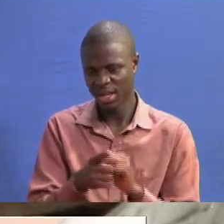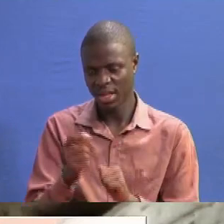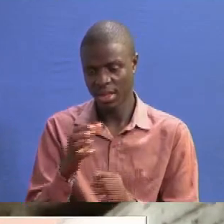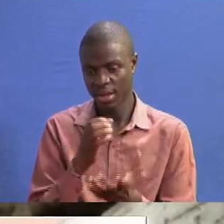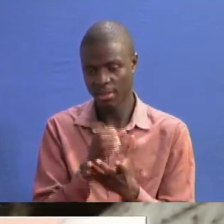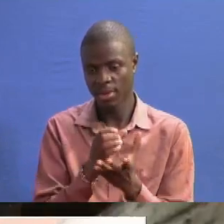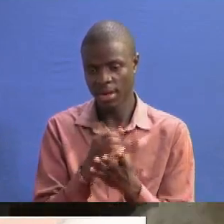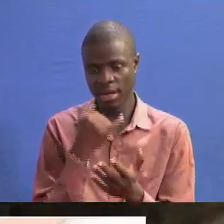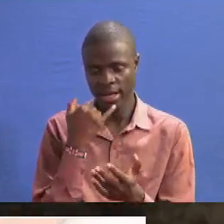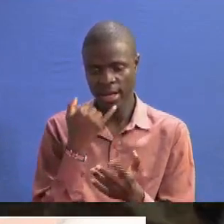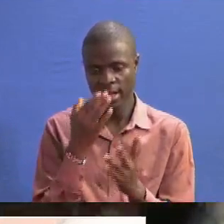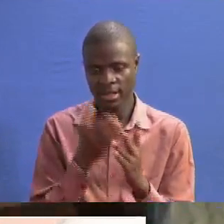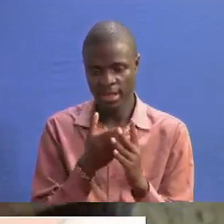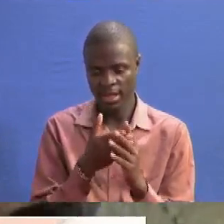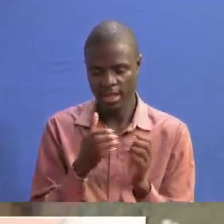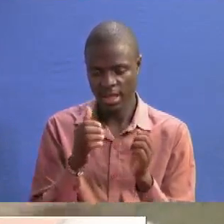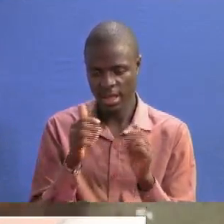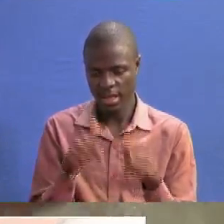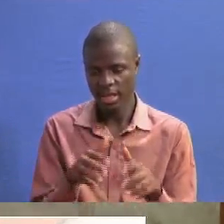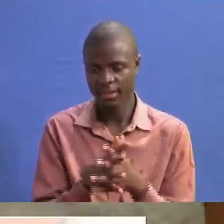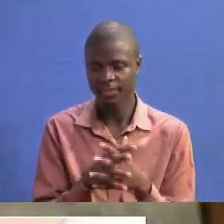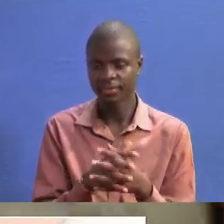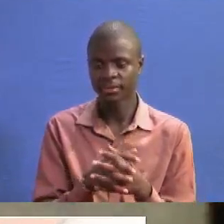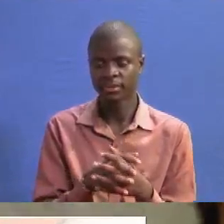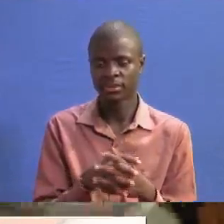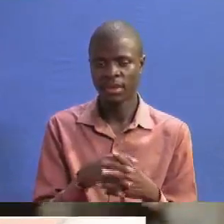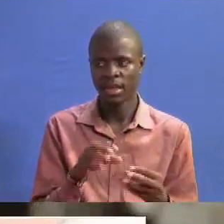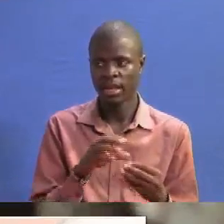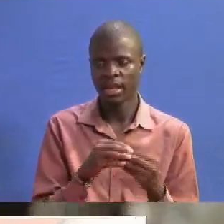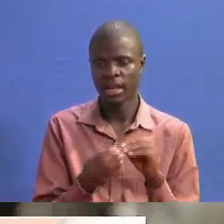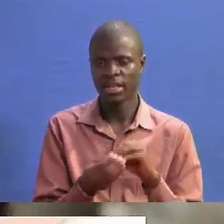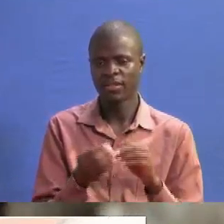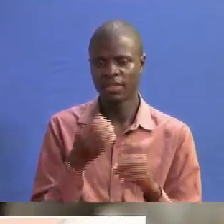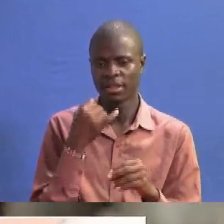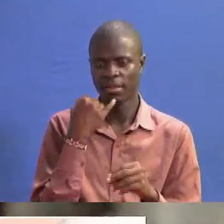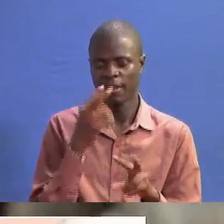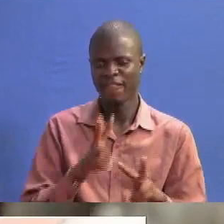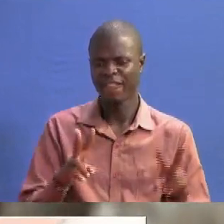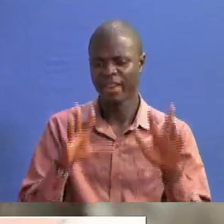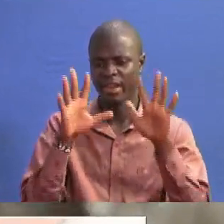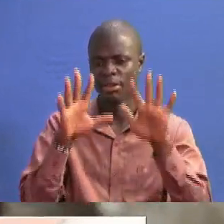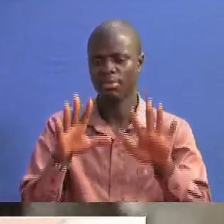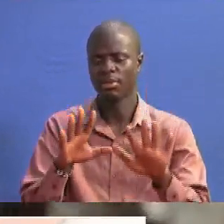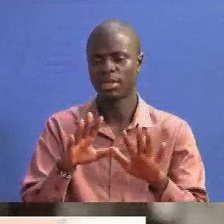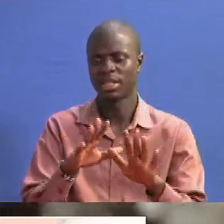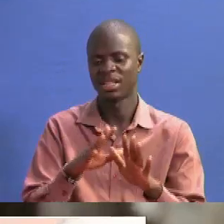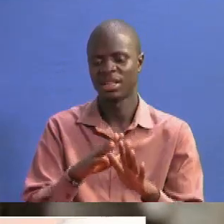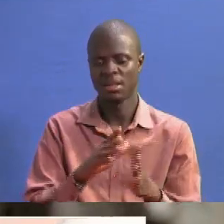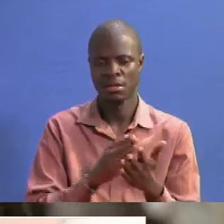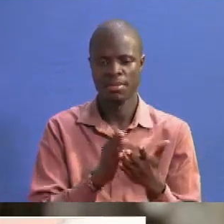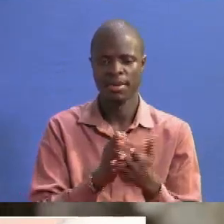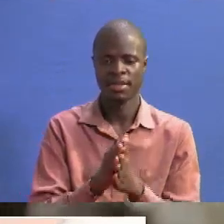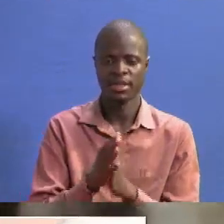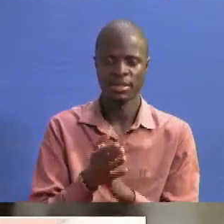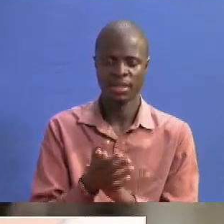zinakatwa kulingana na bidhaa inayotarajiwa kuundwa, ubunifu ukiwa kiungo muhimu. Hatua ya pili hufanyika hapa, ambapo upande wa juu